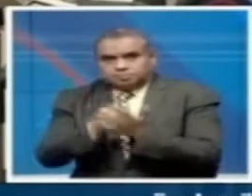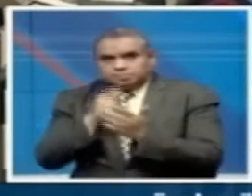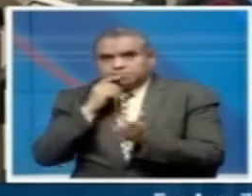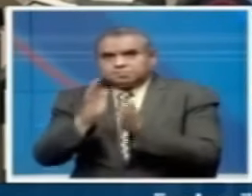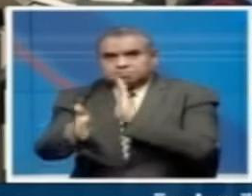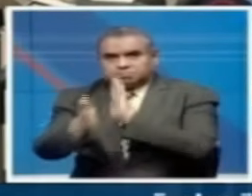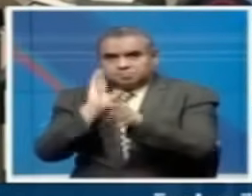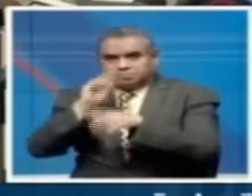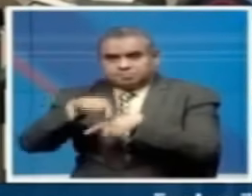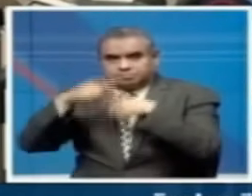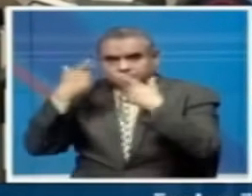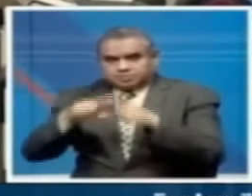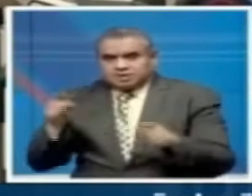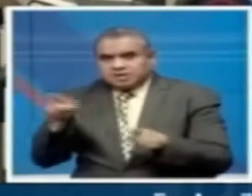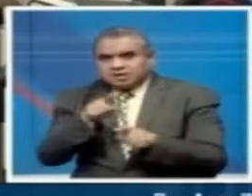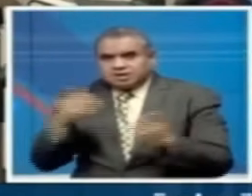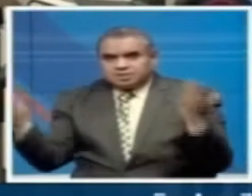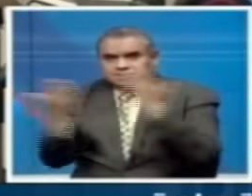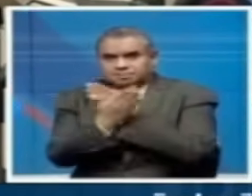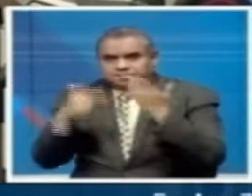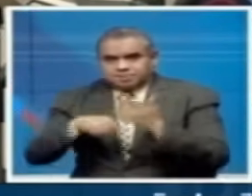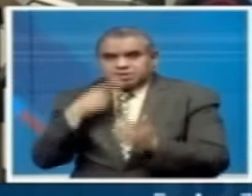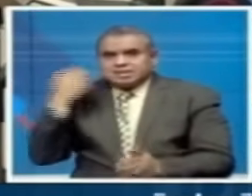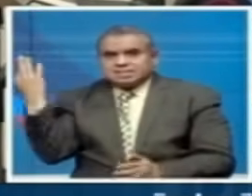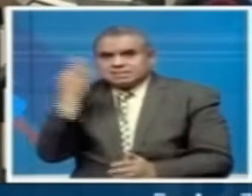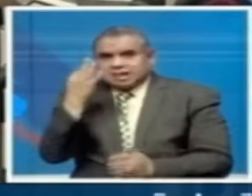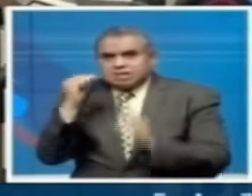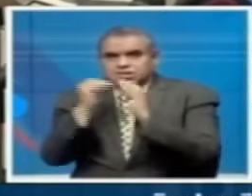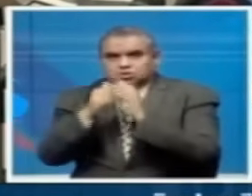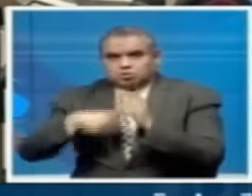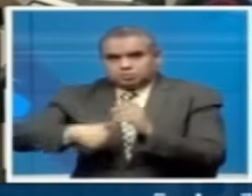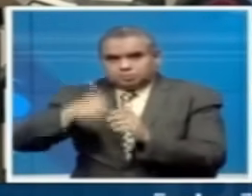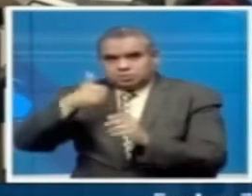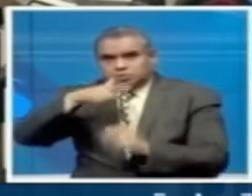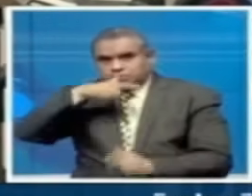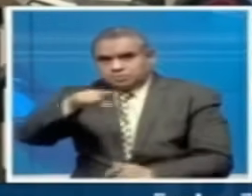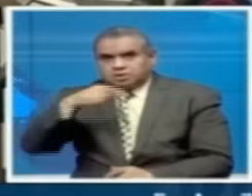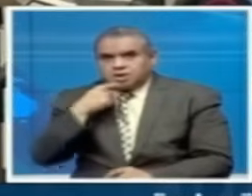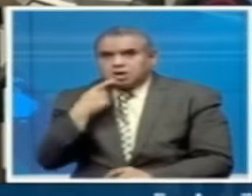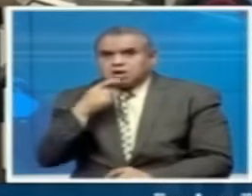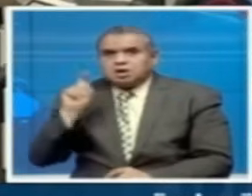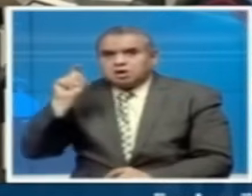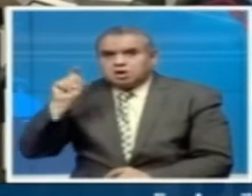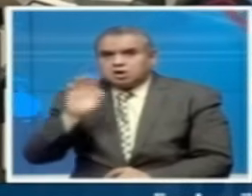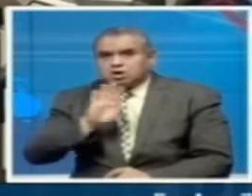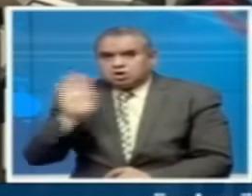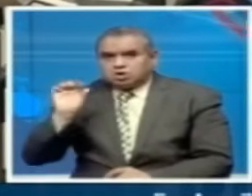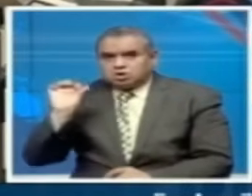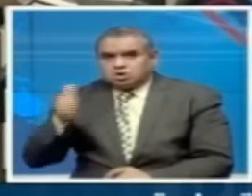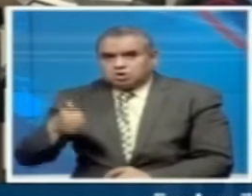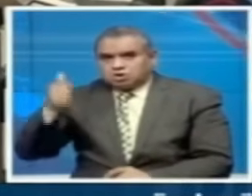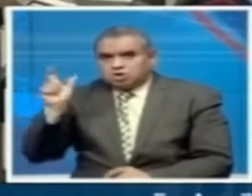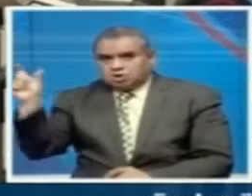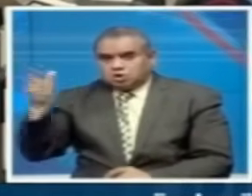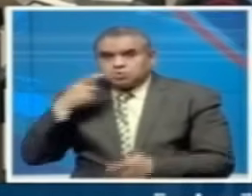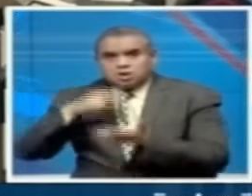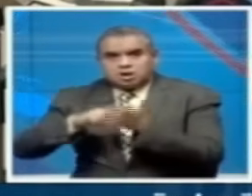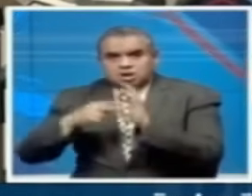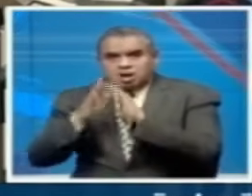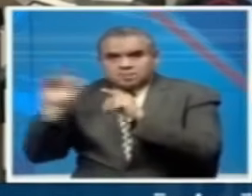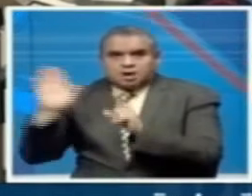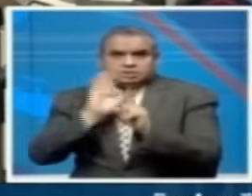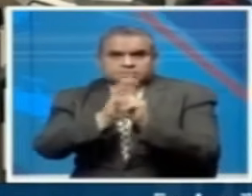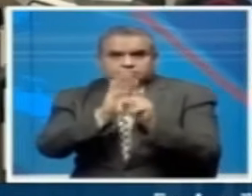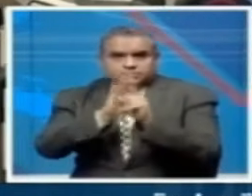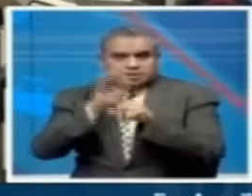والمقرر تبادلهم بين الجانبين في ثالث أيام الهدنة. وأضاف رشوان أن مصر واصلت أيضا جهودها لإيصال المساعدة